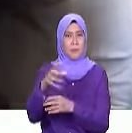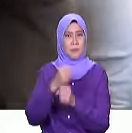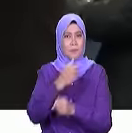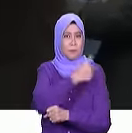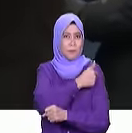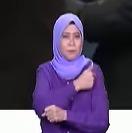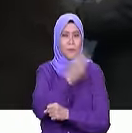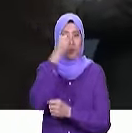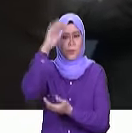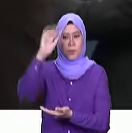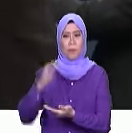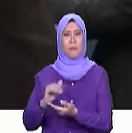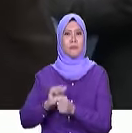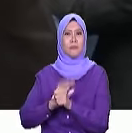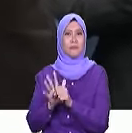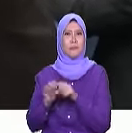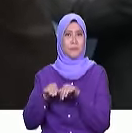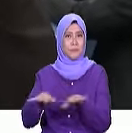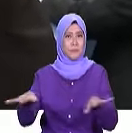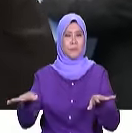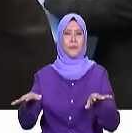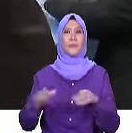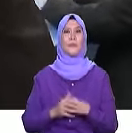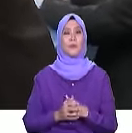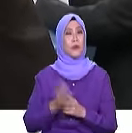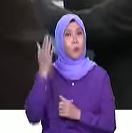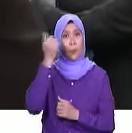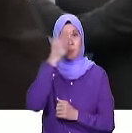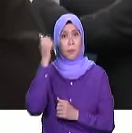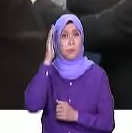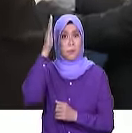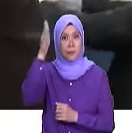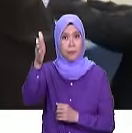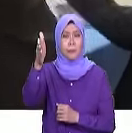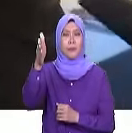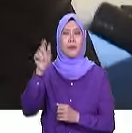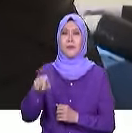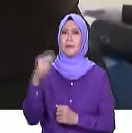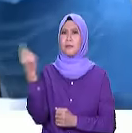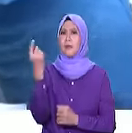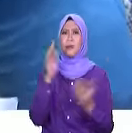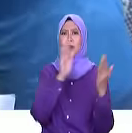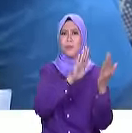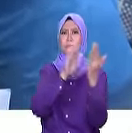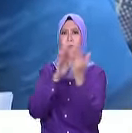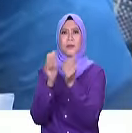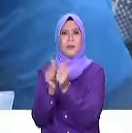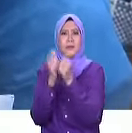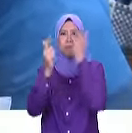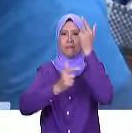vaksin bagi mengurangkan risiko jangkitan COVID-19 kerana pada masa akan datang, mereka sentiasa berhadapan dengan